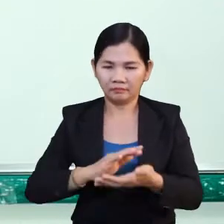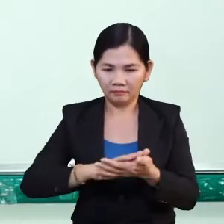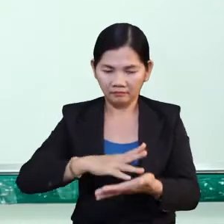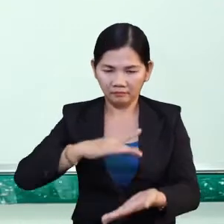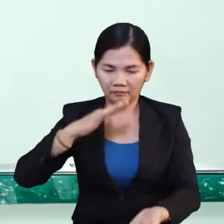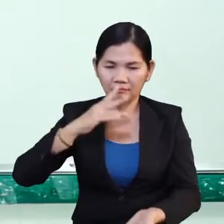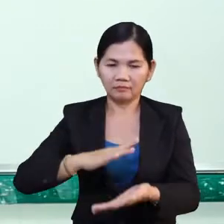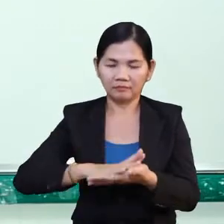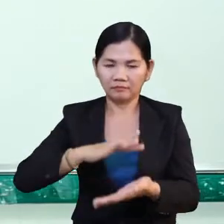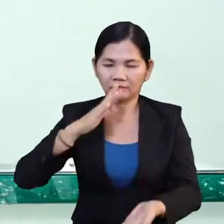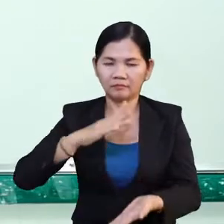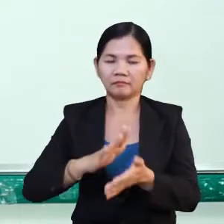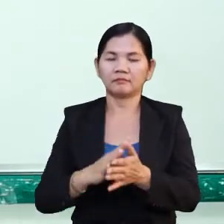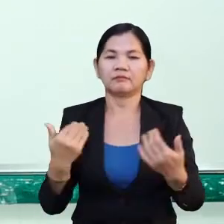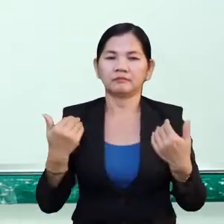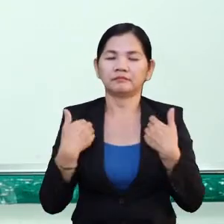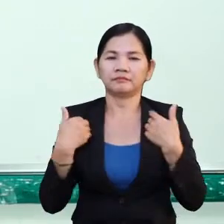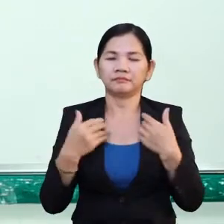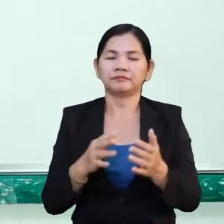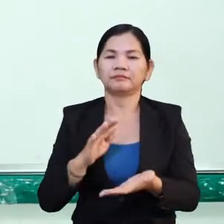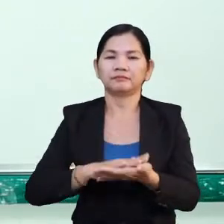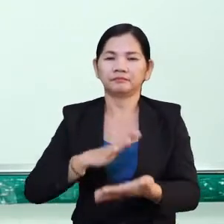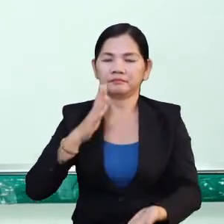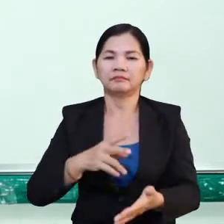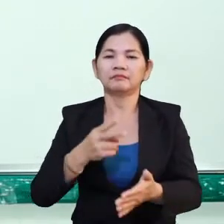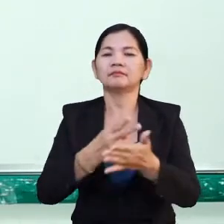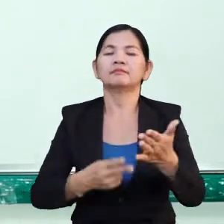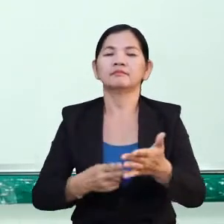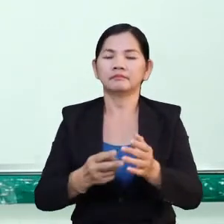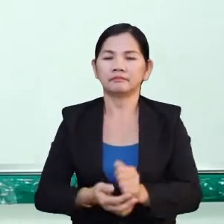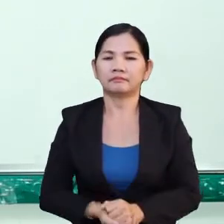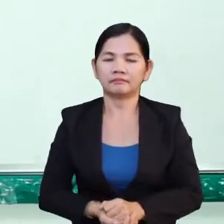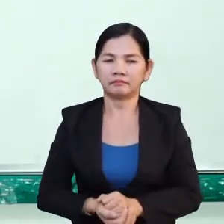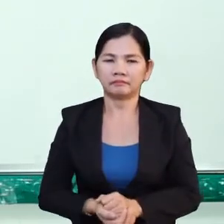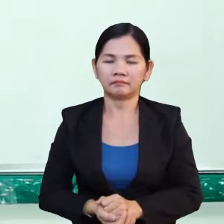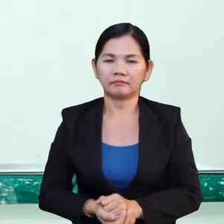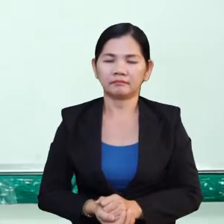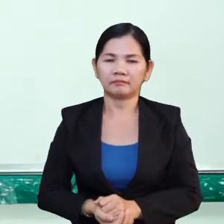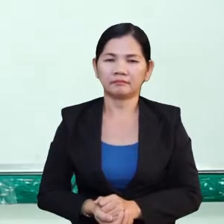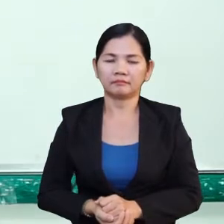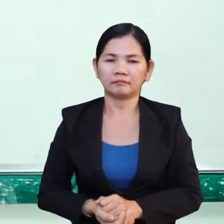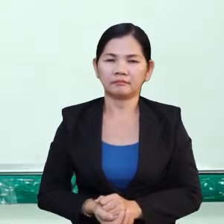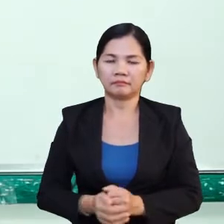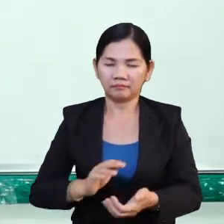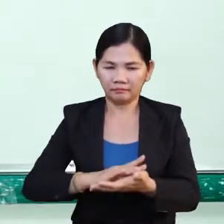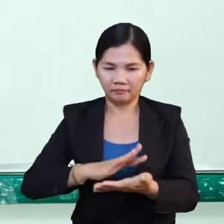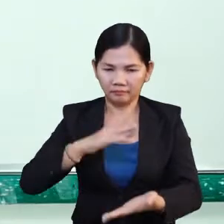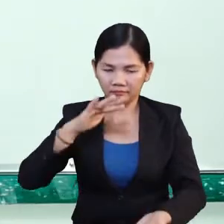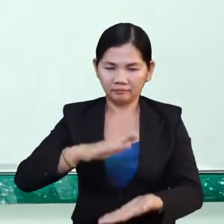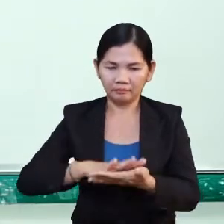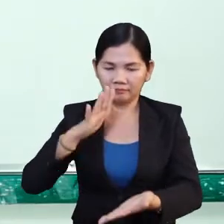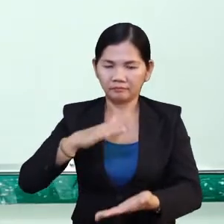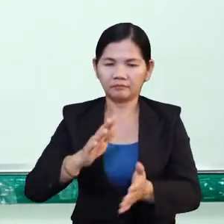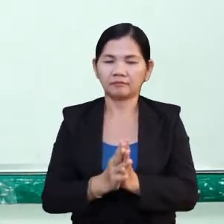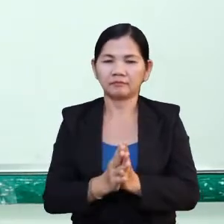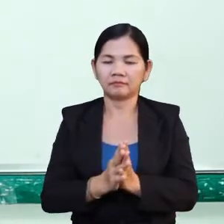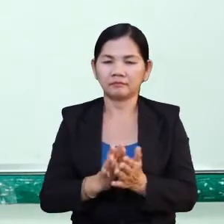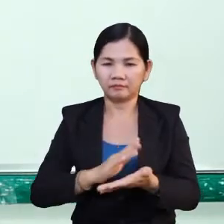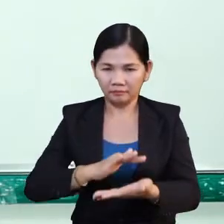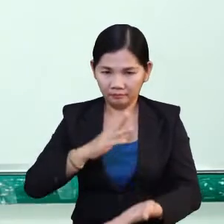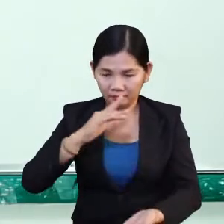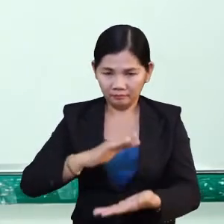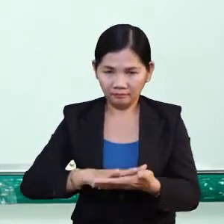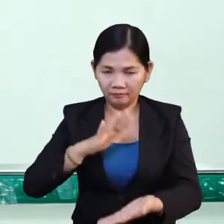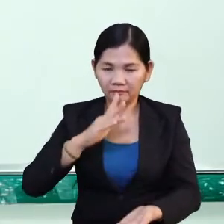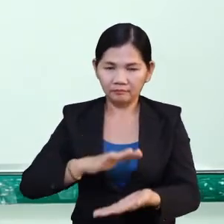ណ៌តើវាមានពណ៌ហ្នឹងគឺជាពណ៌អ្វីកូនពណ៌ដែលអ្នកគ្រូកំពុងតែកាន់នៅដៃនេះជាពណ៌អ្វីរង្វ